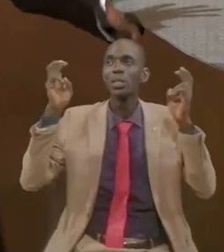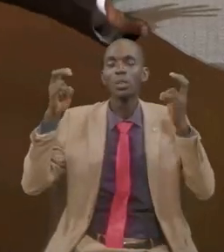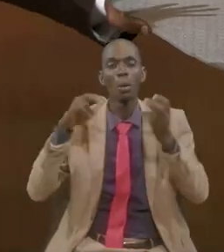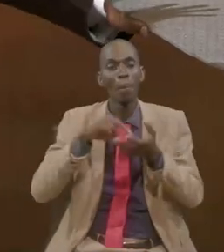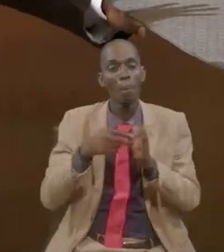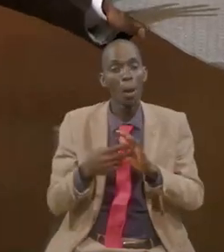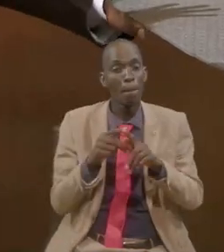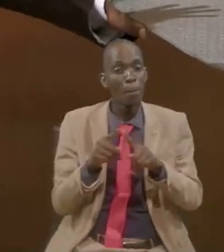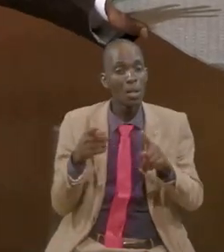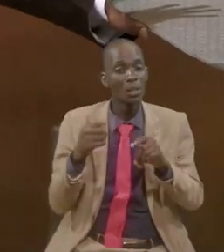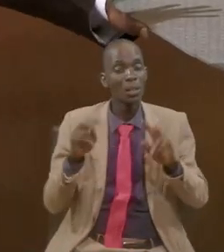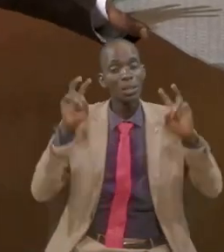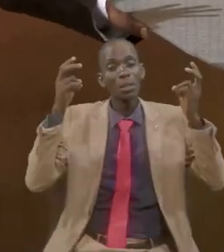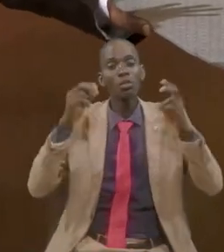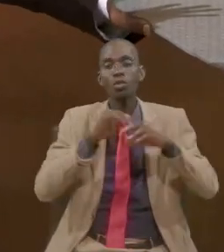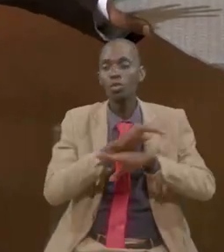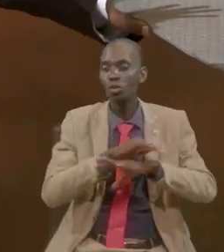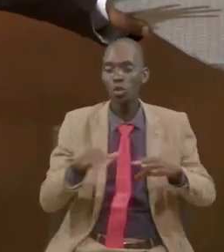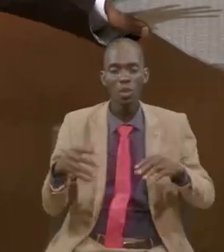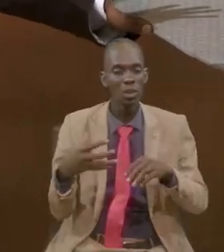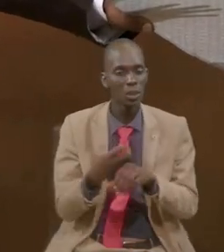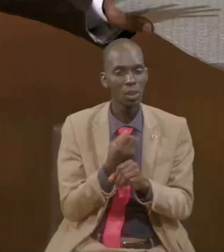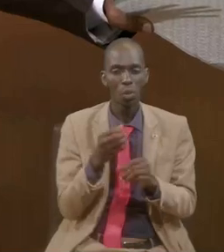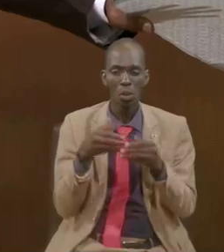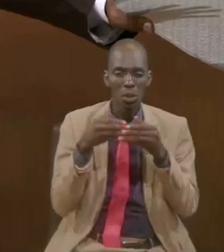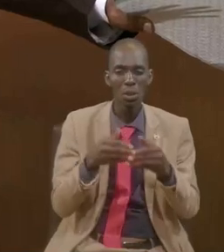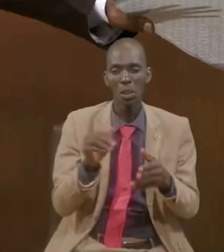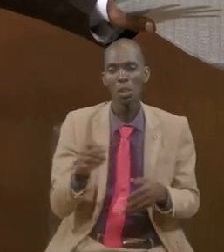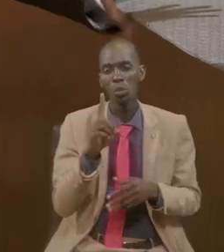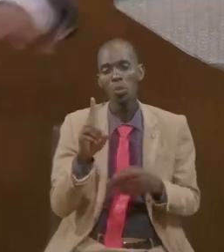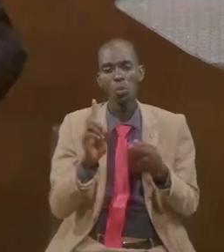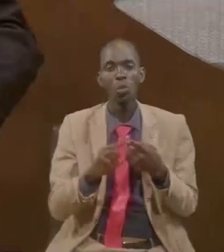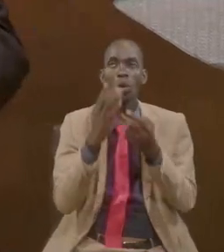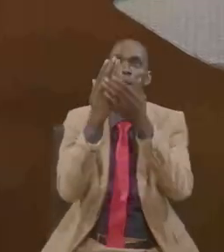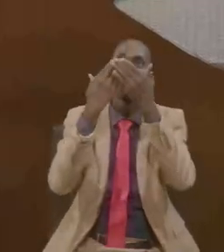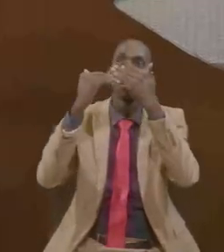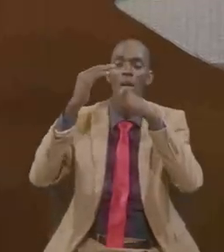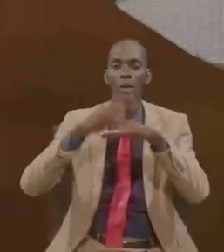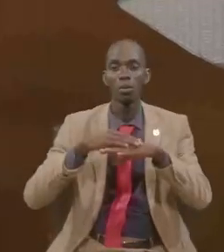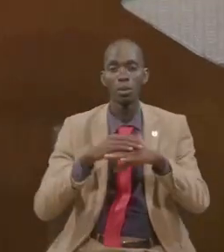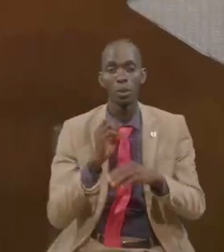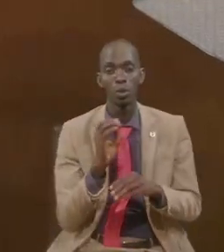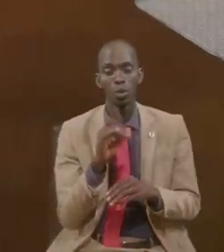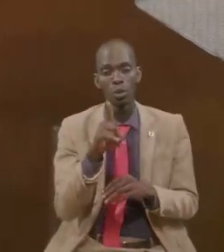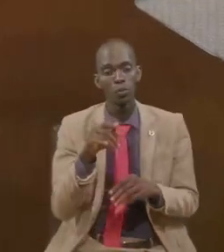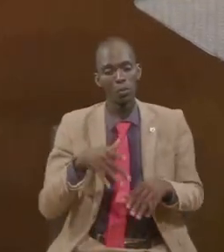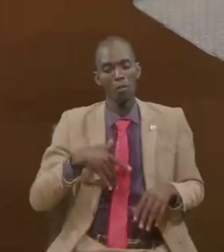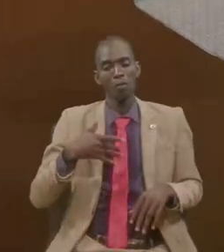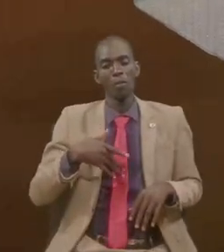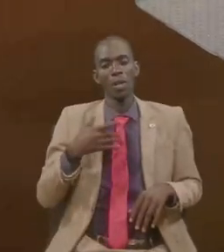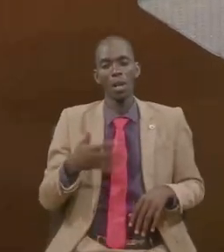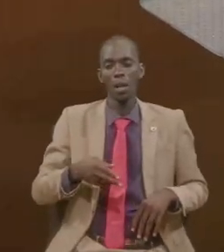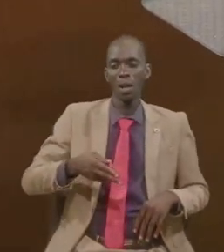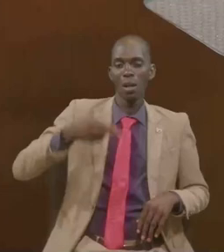C'est ce qu'est le titre. Le titre, oui, le titre n'amène personne au ciel. Donc, si vous êtes sur le